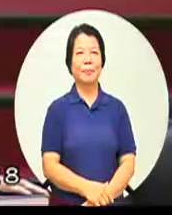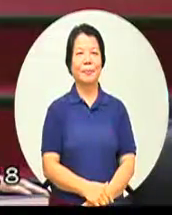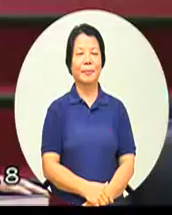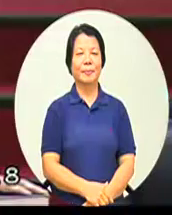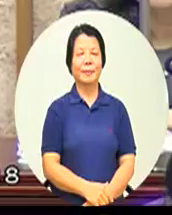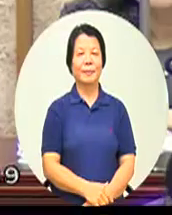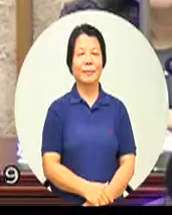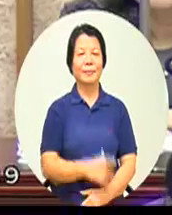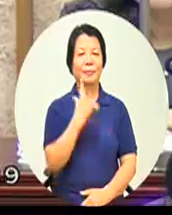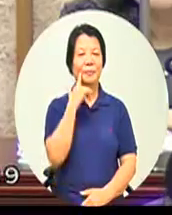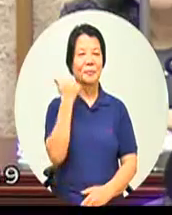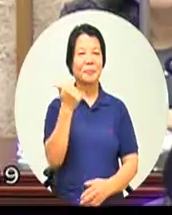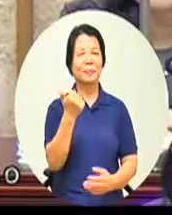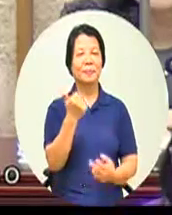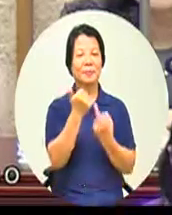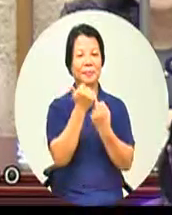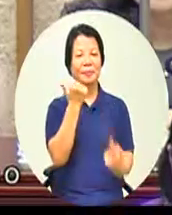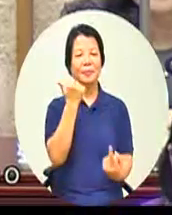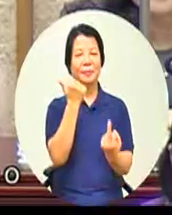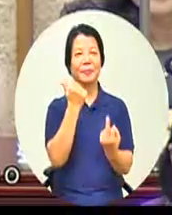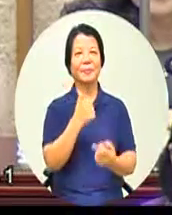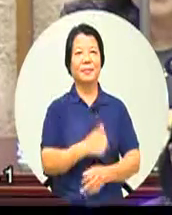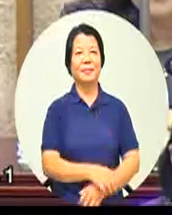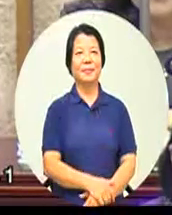阿姐是爸爸的弟弟，